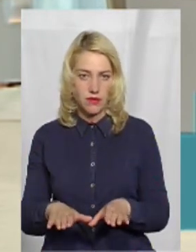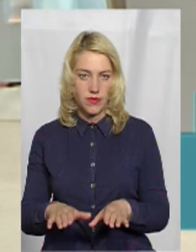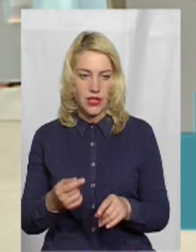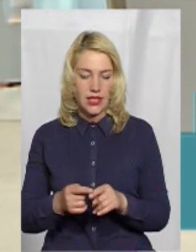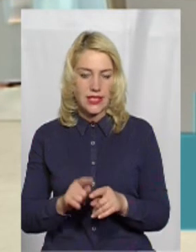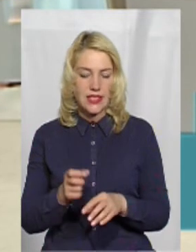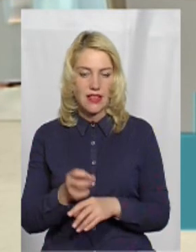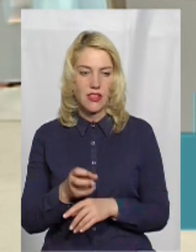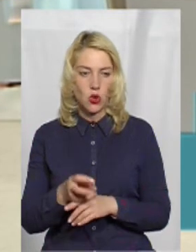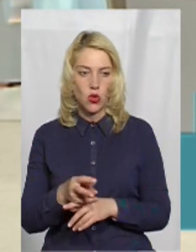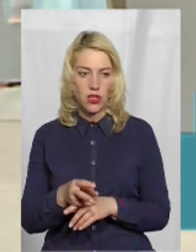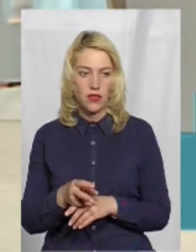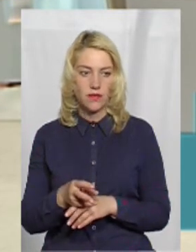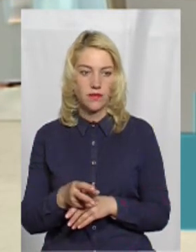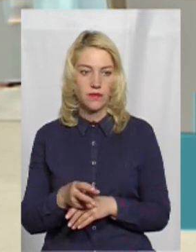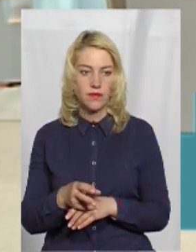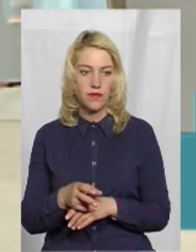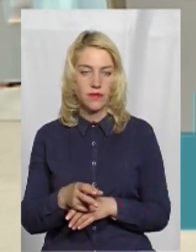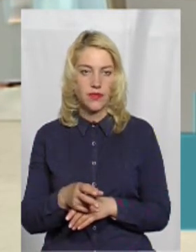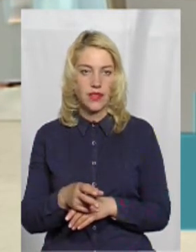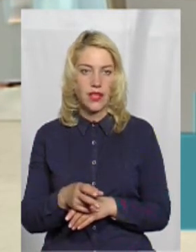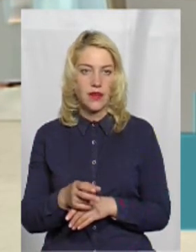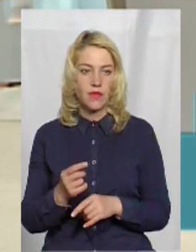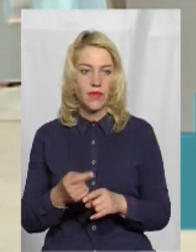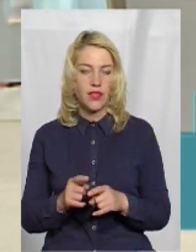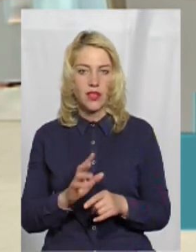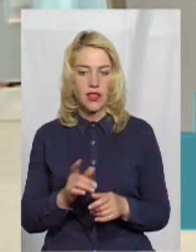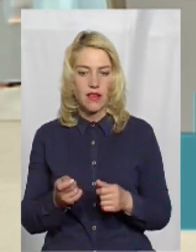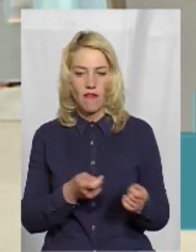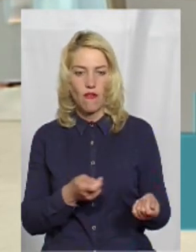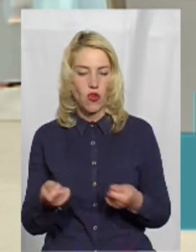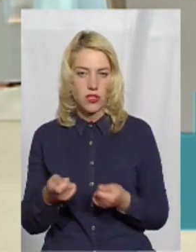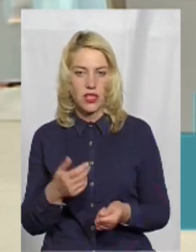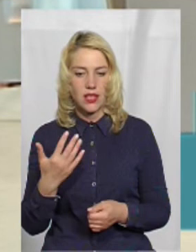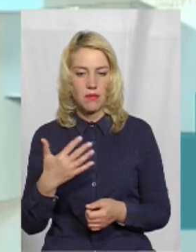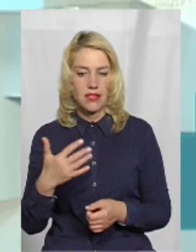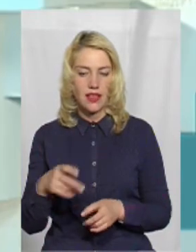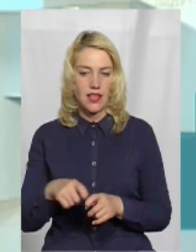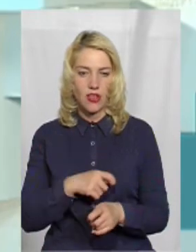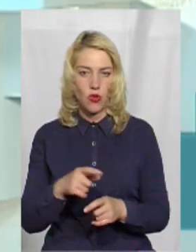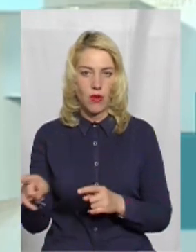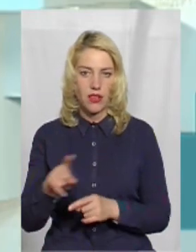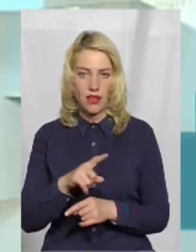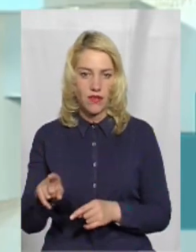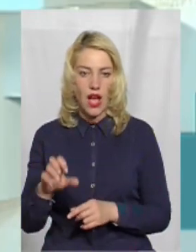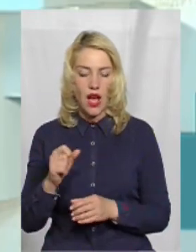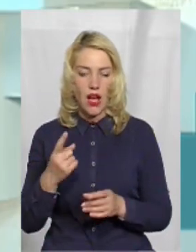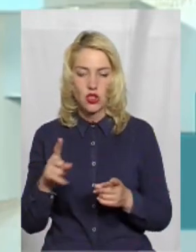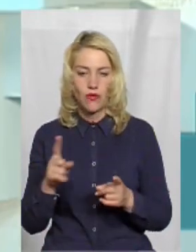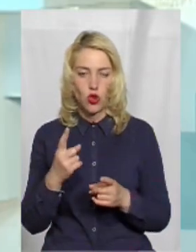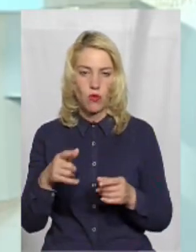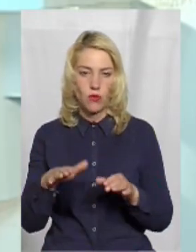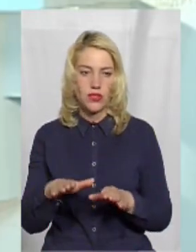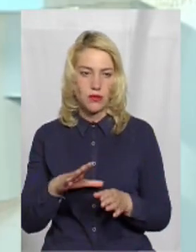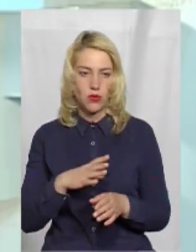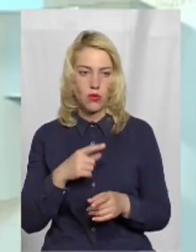ці відходи, вони не, їх не перевозити там за 30-50 кілометрів, а вони були в одній локації. Тому можна